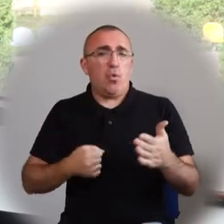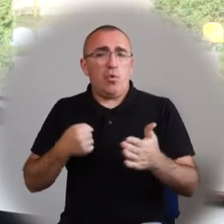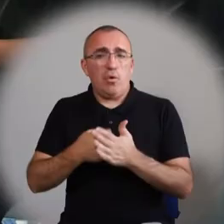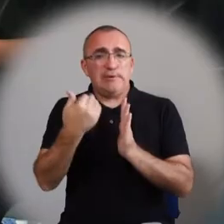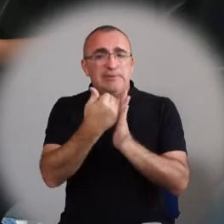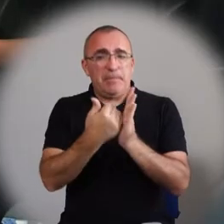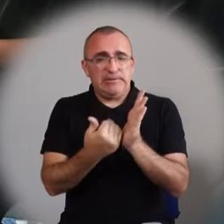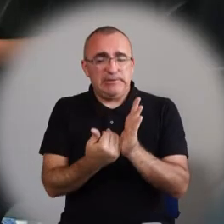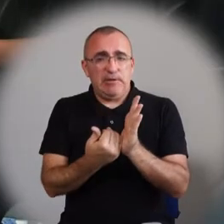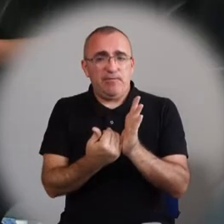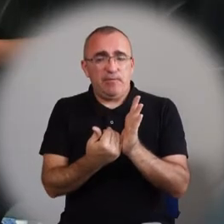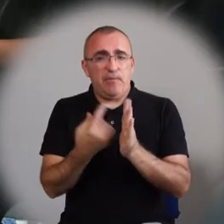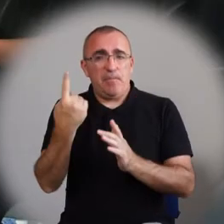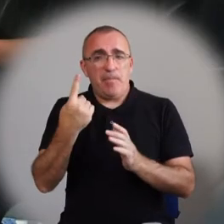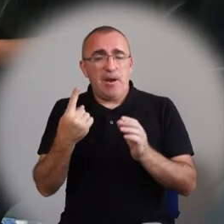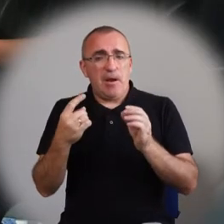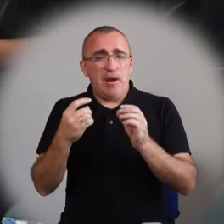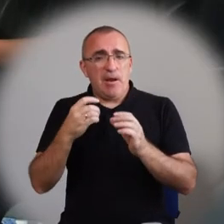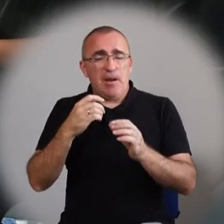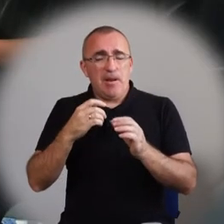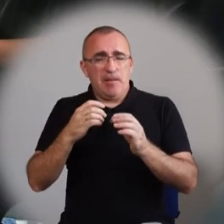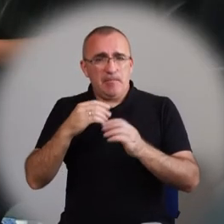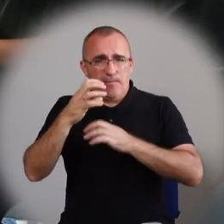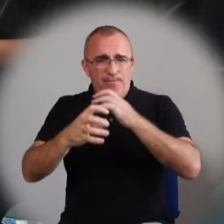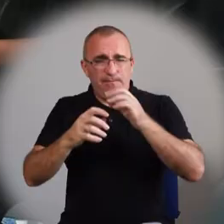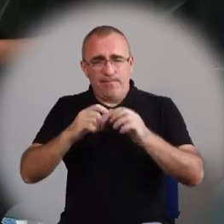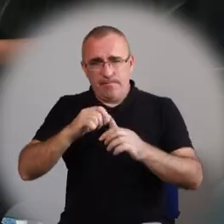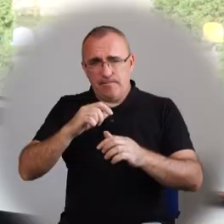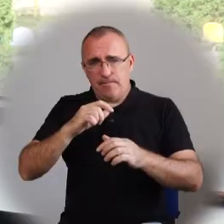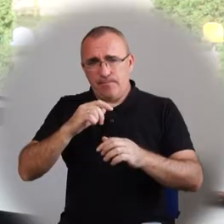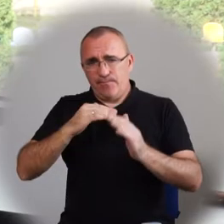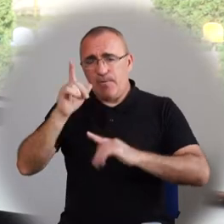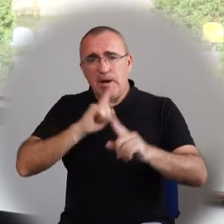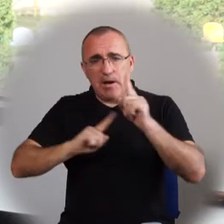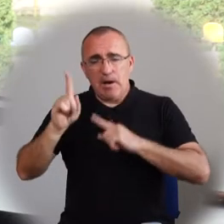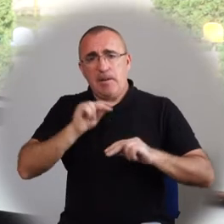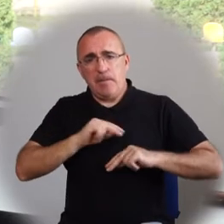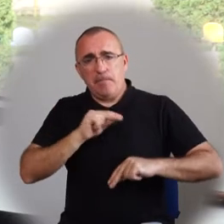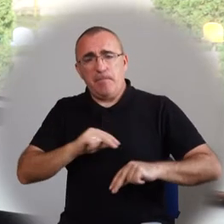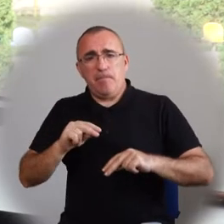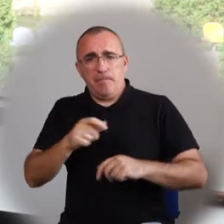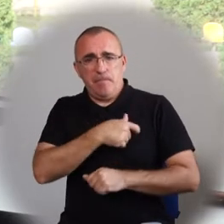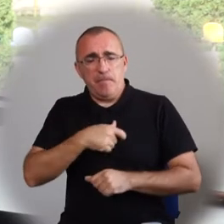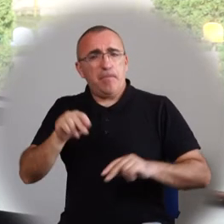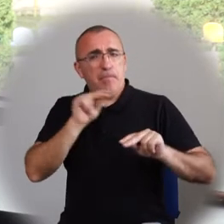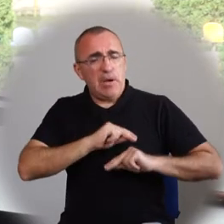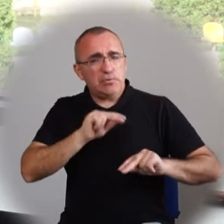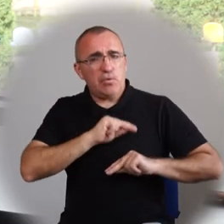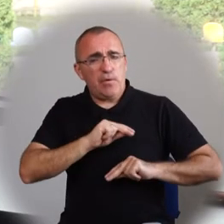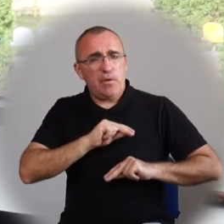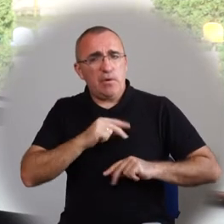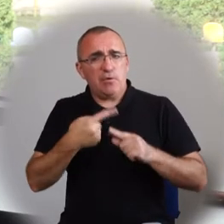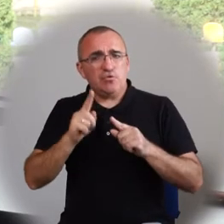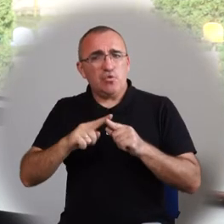зараз вона є. Щодо списків. В першій десятці до обласної ради ви побачите 5 депутатів, які відпрацювали